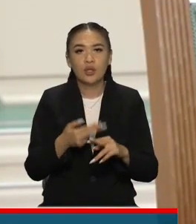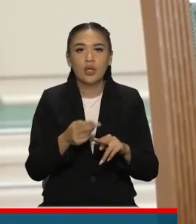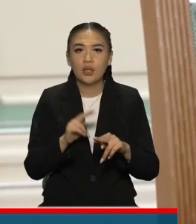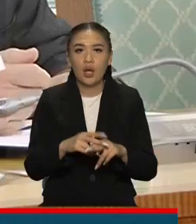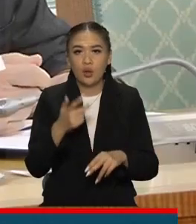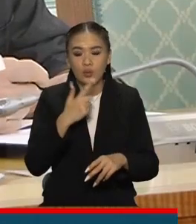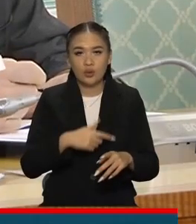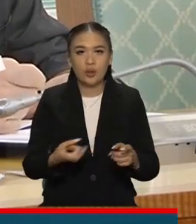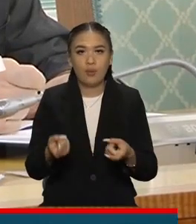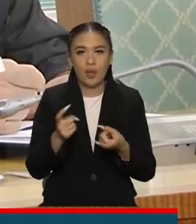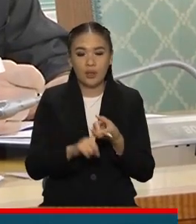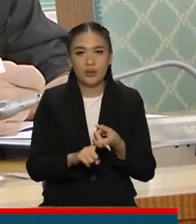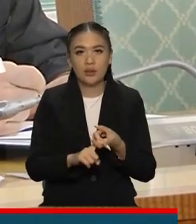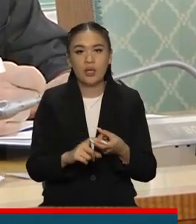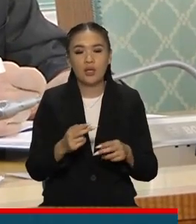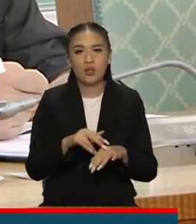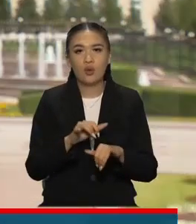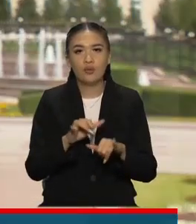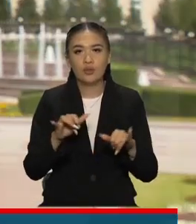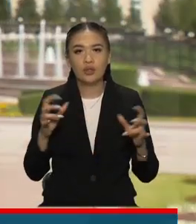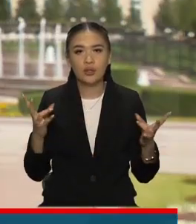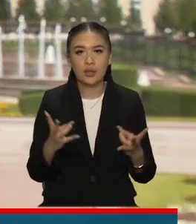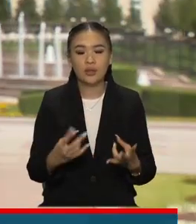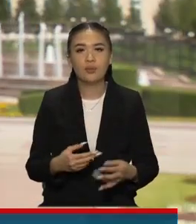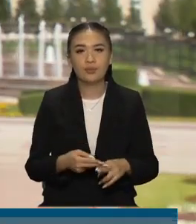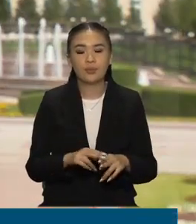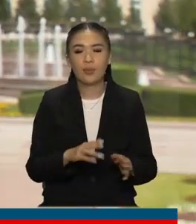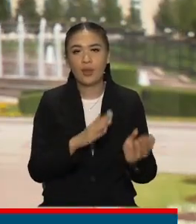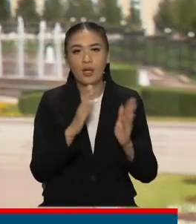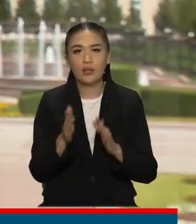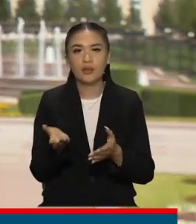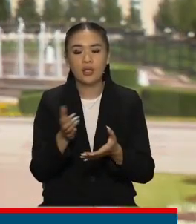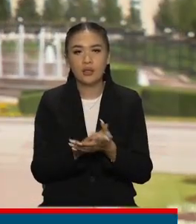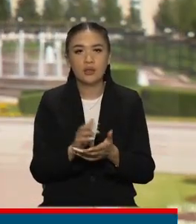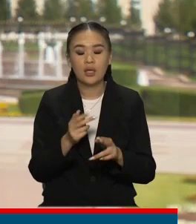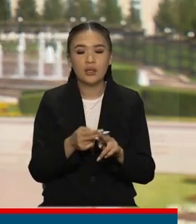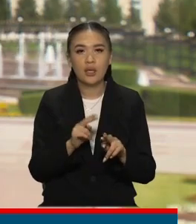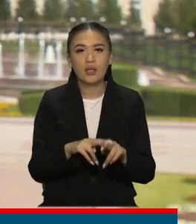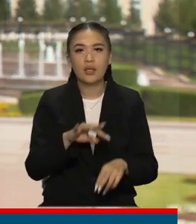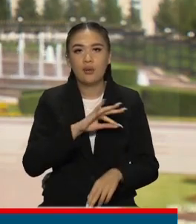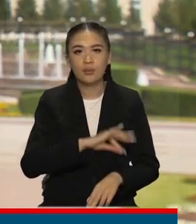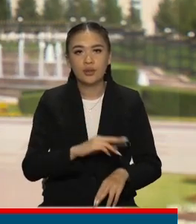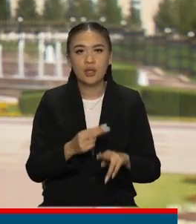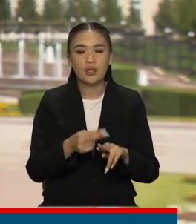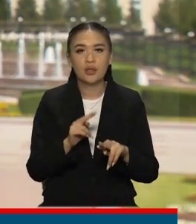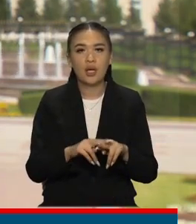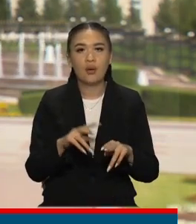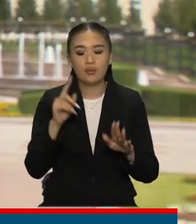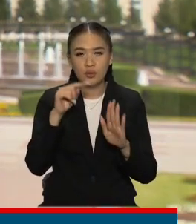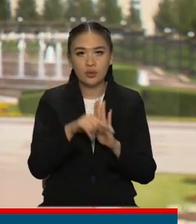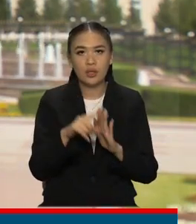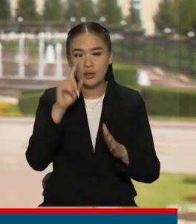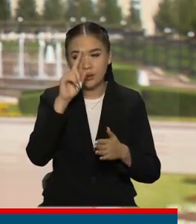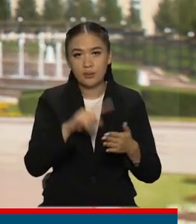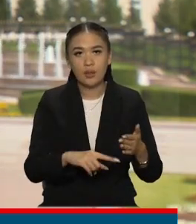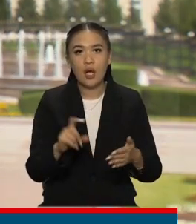өзара байланысымызды нығайтқымыз келеді. Тараптар танысудың басы тату әрі табысты қатынаспен тамырлана түсетініне сенімді.